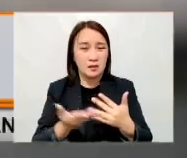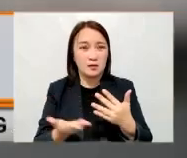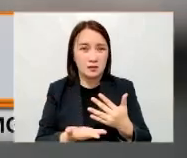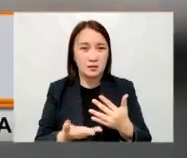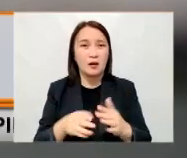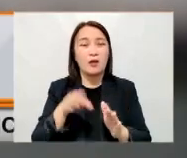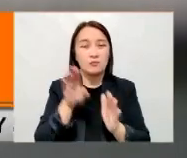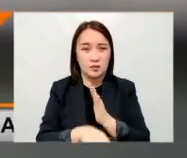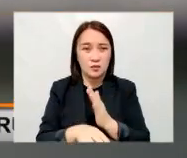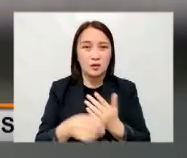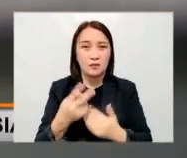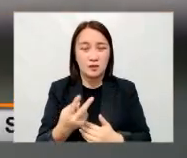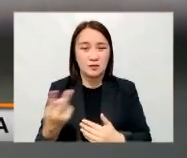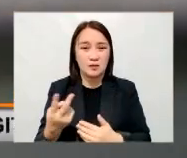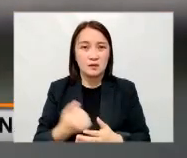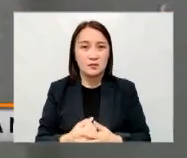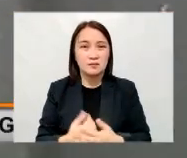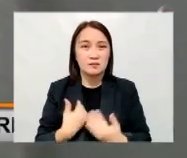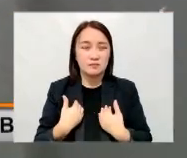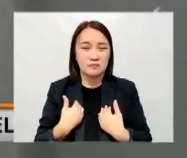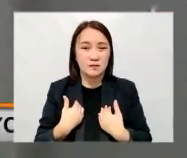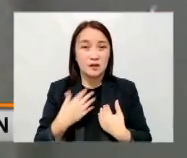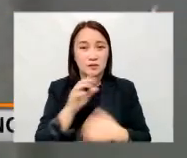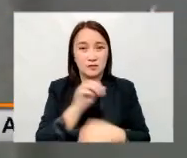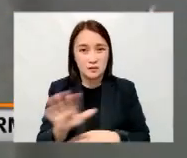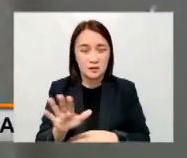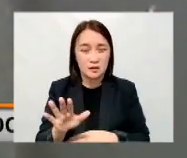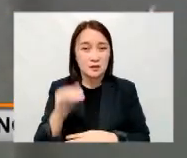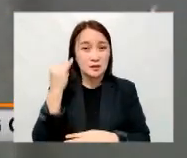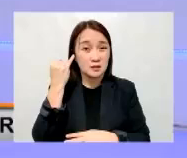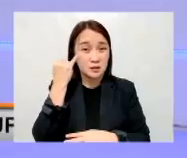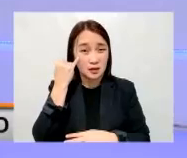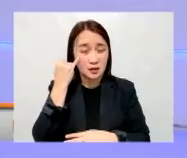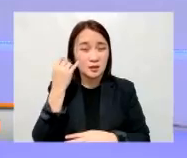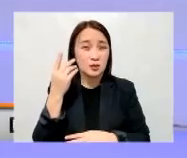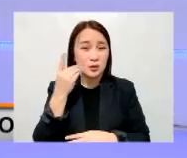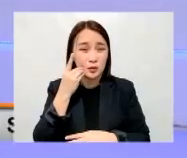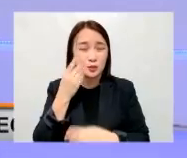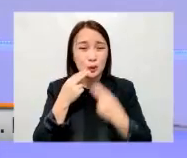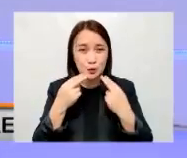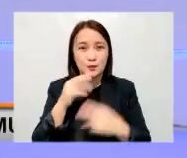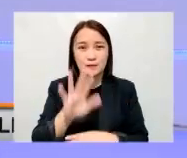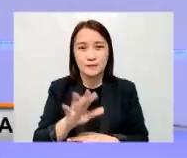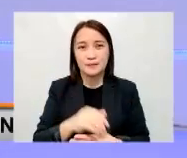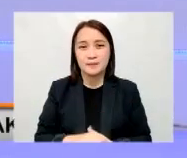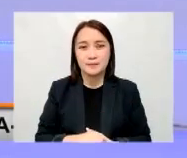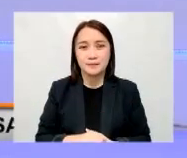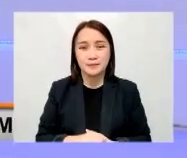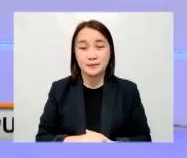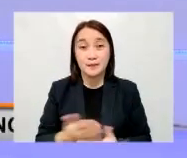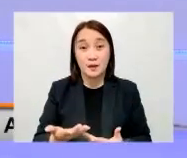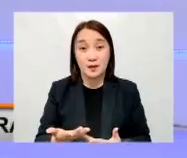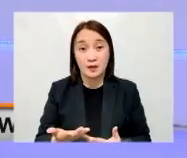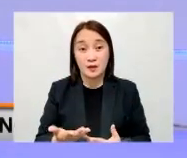ng tanker. Nagbabalita mula sa frontline, Jenny Dongon, News 5. Viral online ang